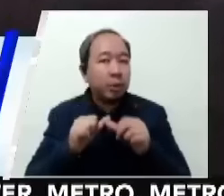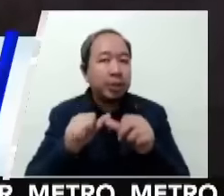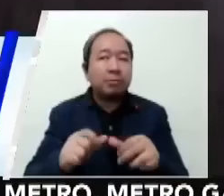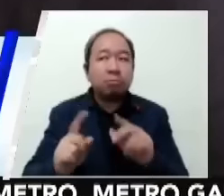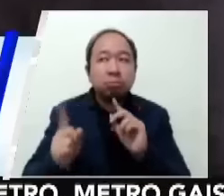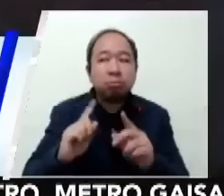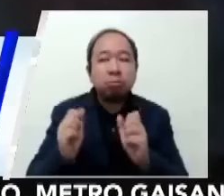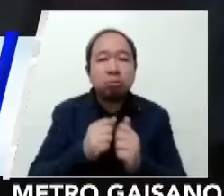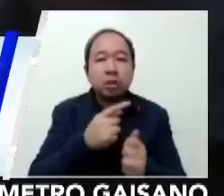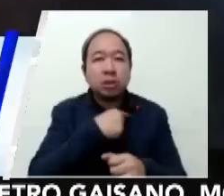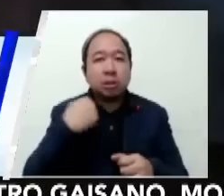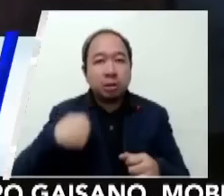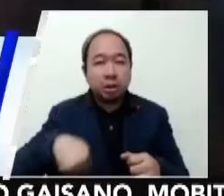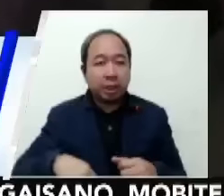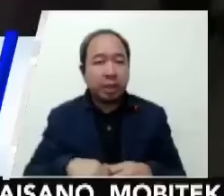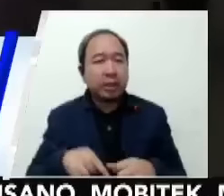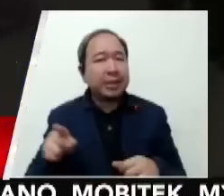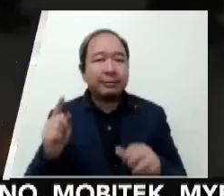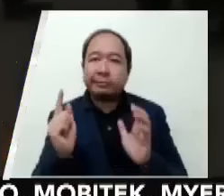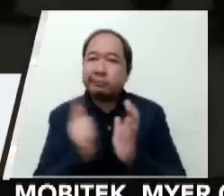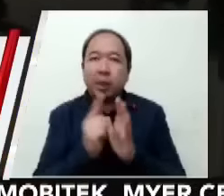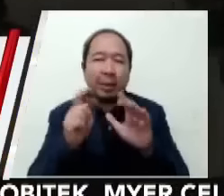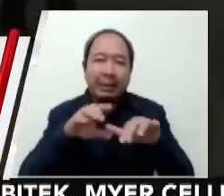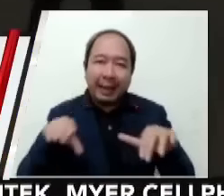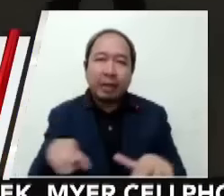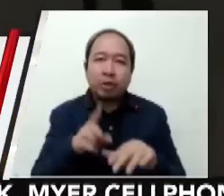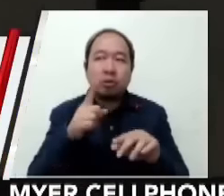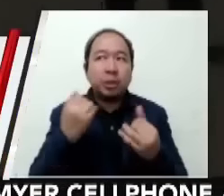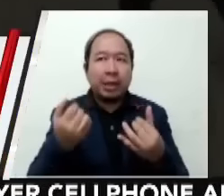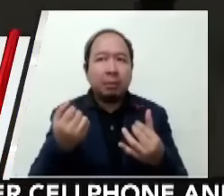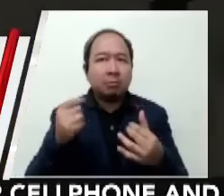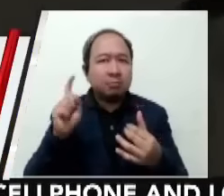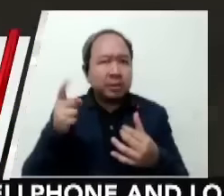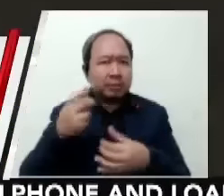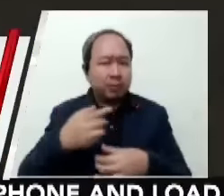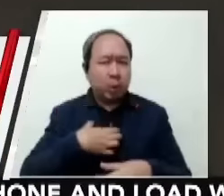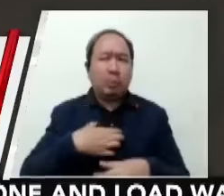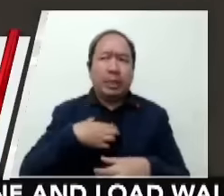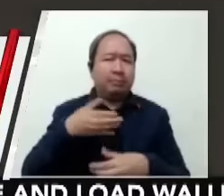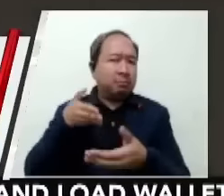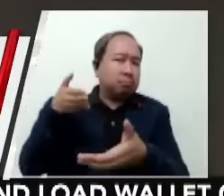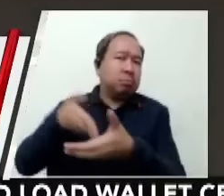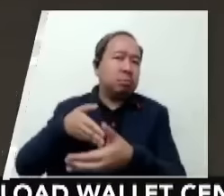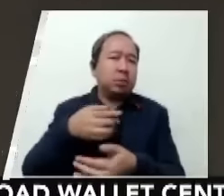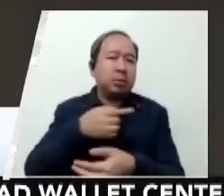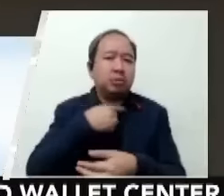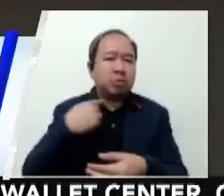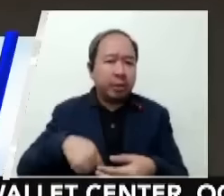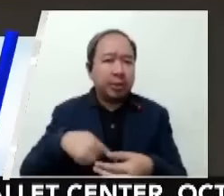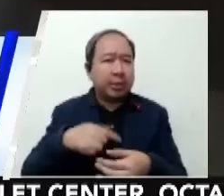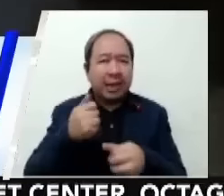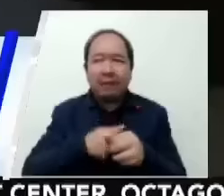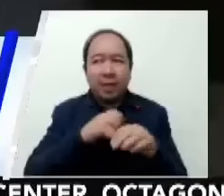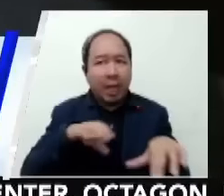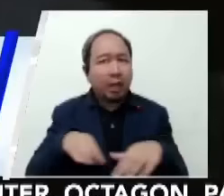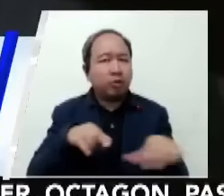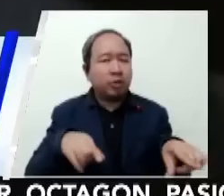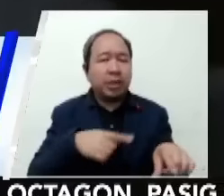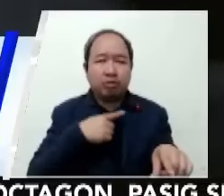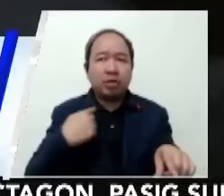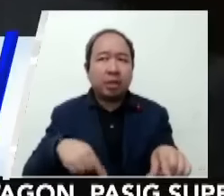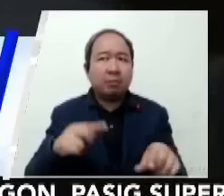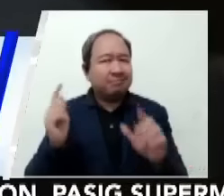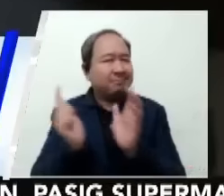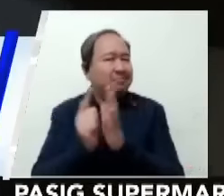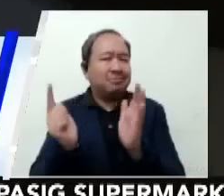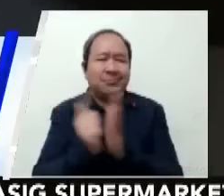was an illegal action. Did we protest that officially? Yeah, I think we protest every action though. That's illegal. We'll see what we can